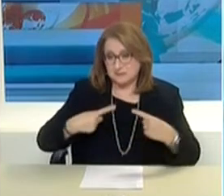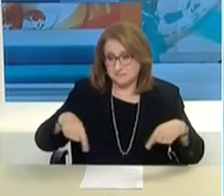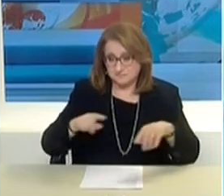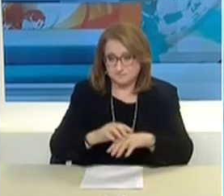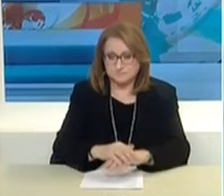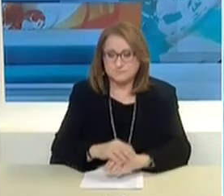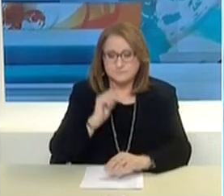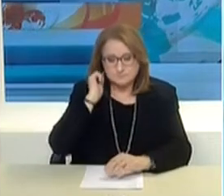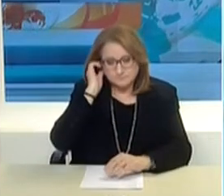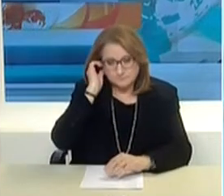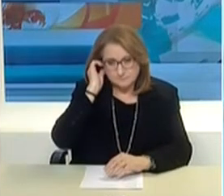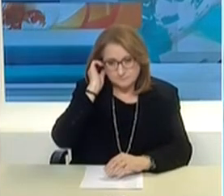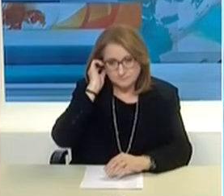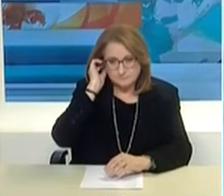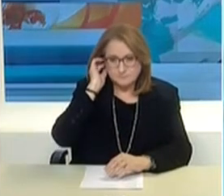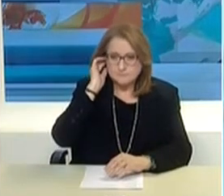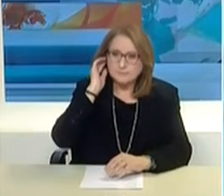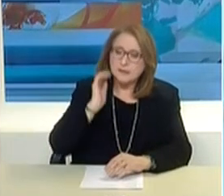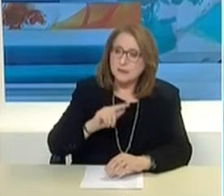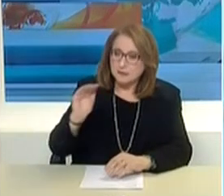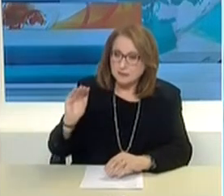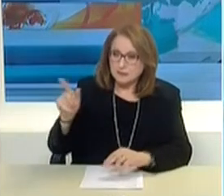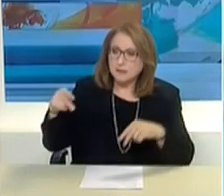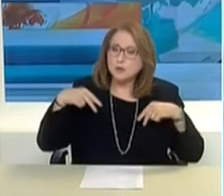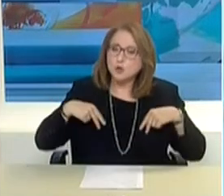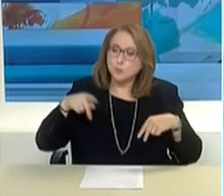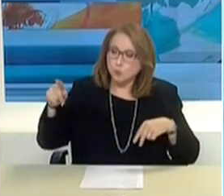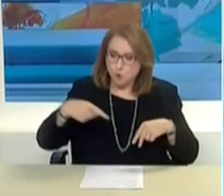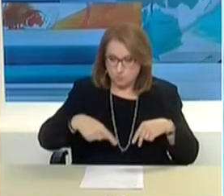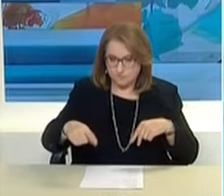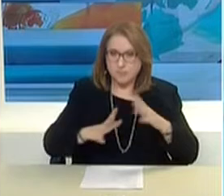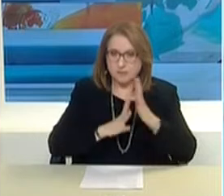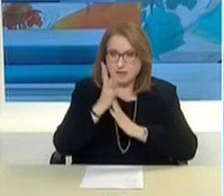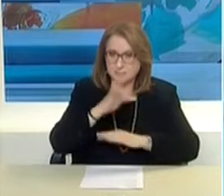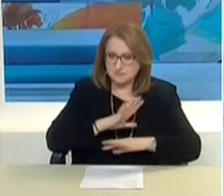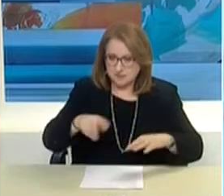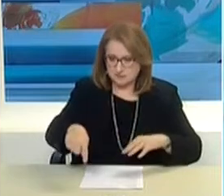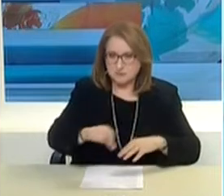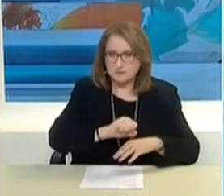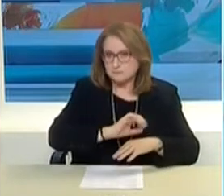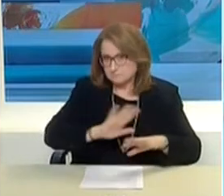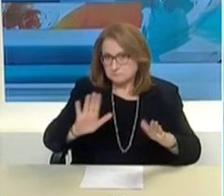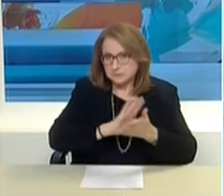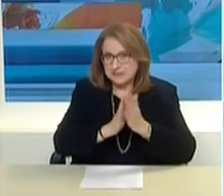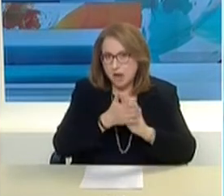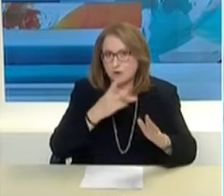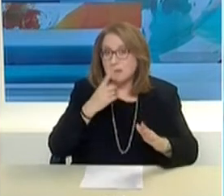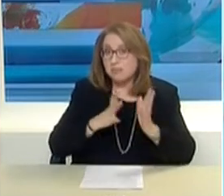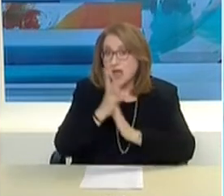κύριο Υφυπουργό. Τελειώνουμε αυτή την εβδομάδα με τα περιοριστικά μέτρα. Ολοκληρώνεται μάλλον. Ποια εικόνα